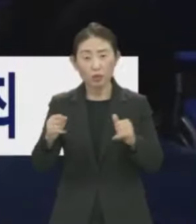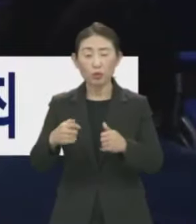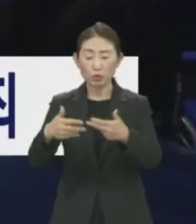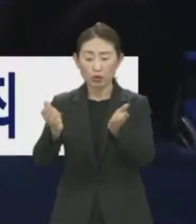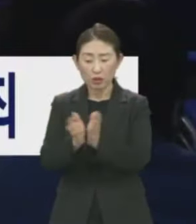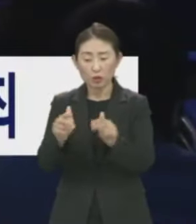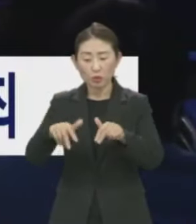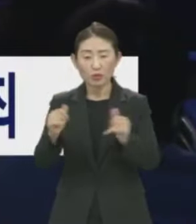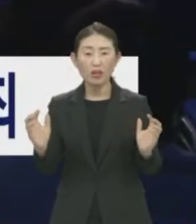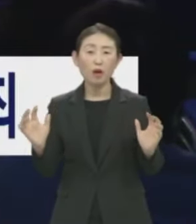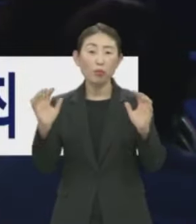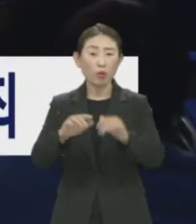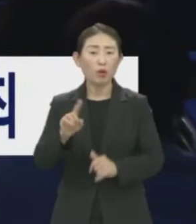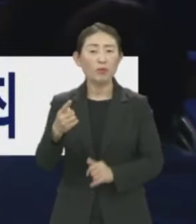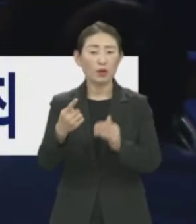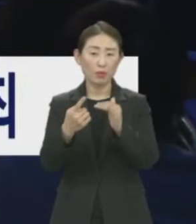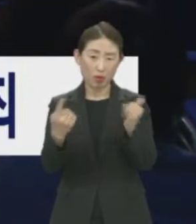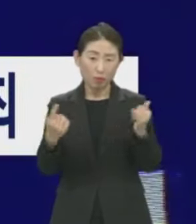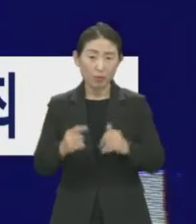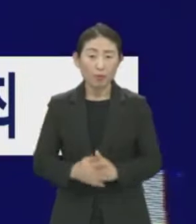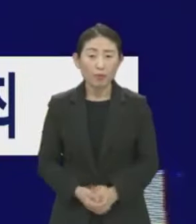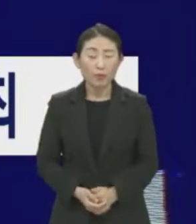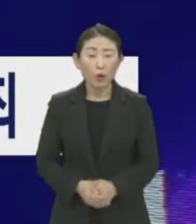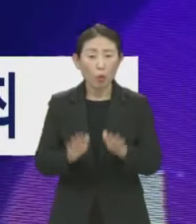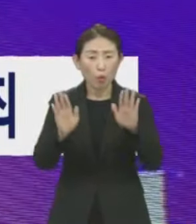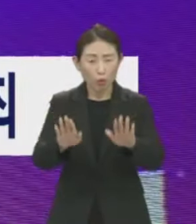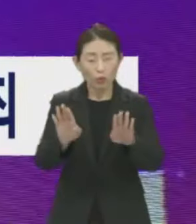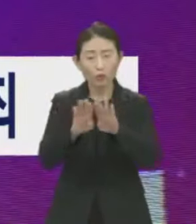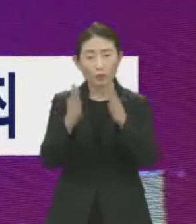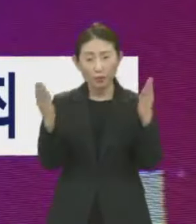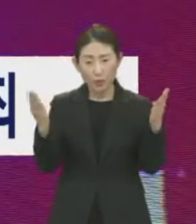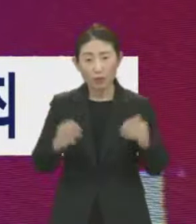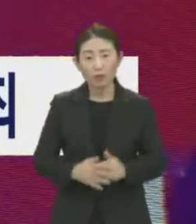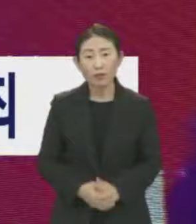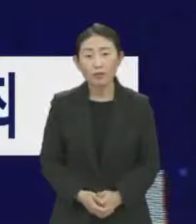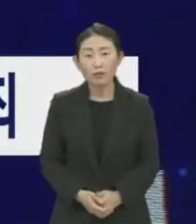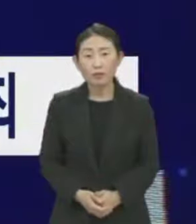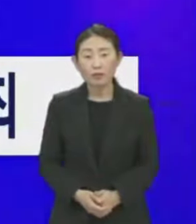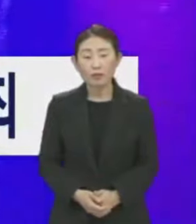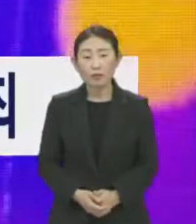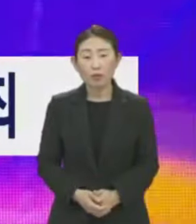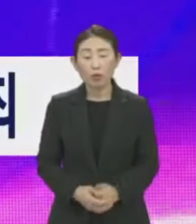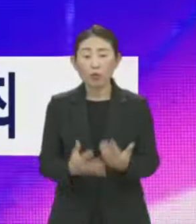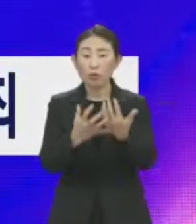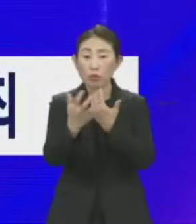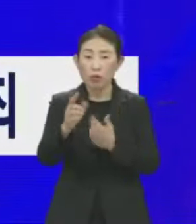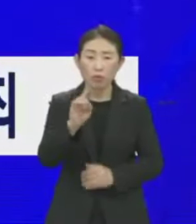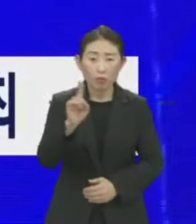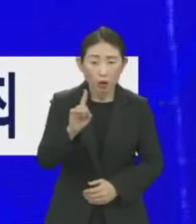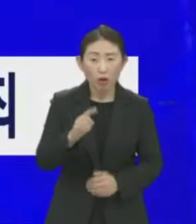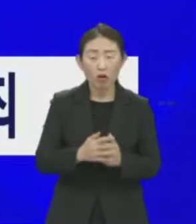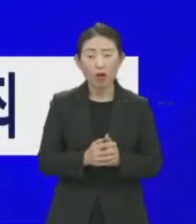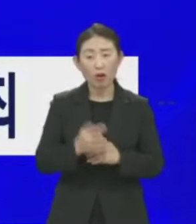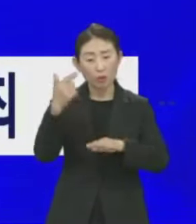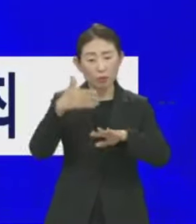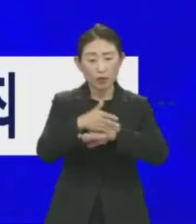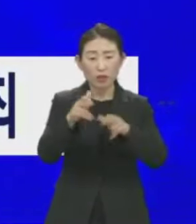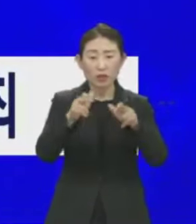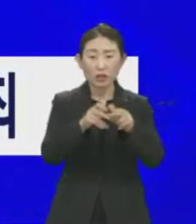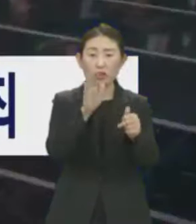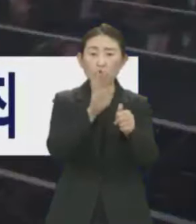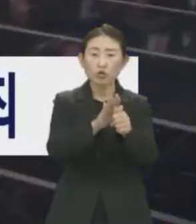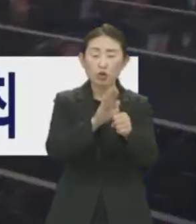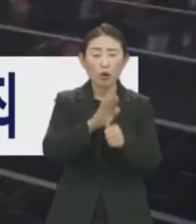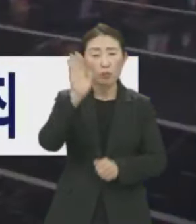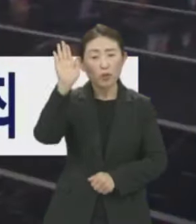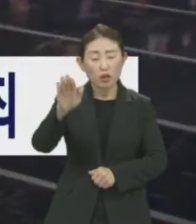가족, 기관 종사자 등 100여 명이 참석한 가운데 TJB 공개홀에서 열렸습니다. 대회에서는 발달장애인 지원의